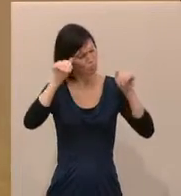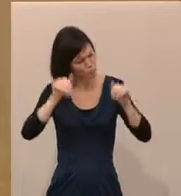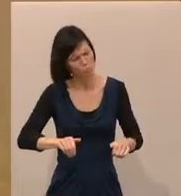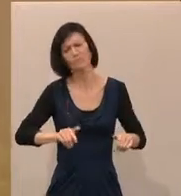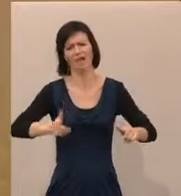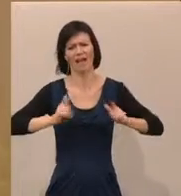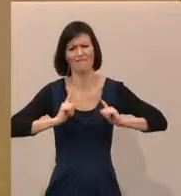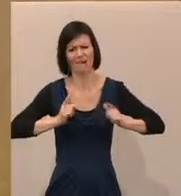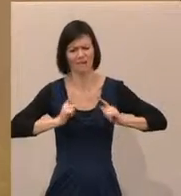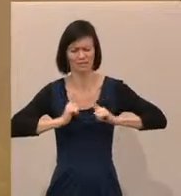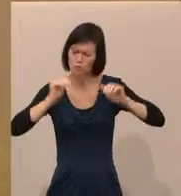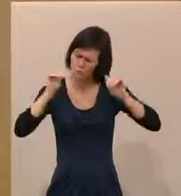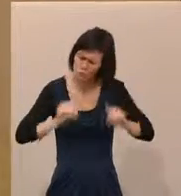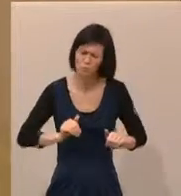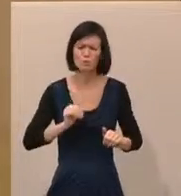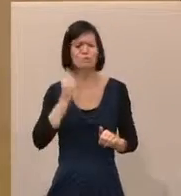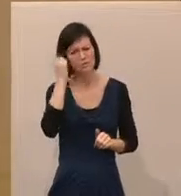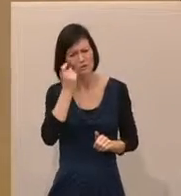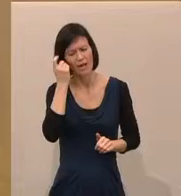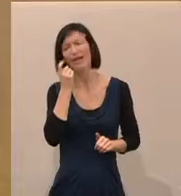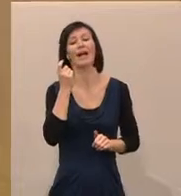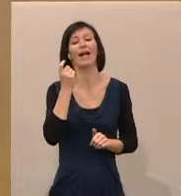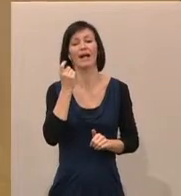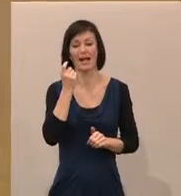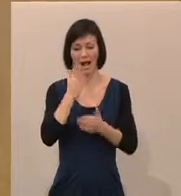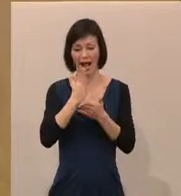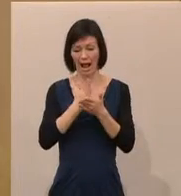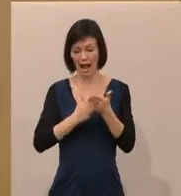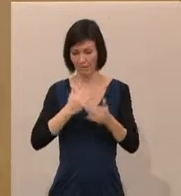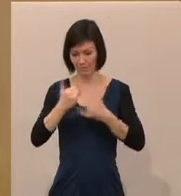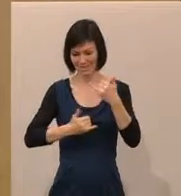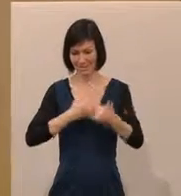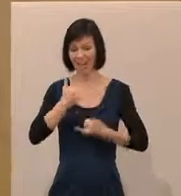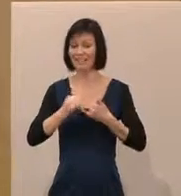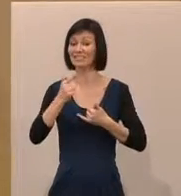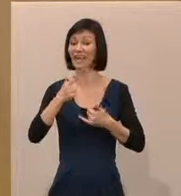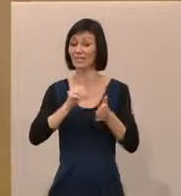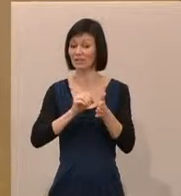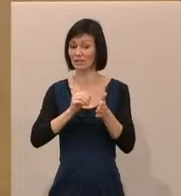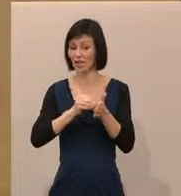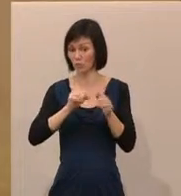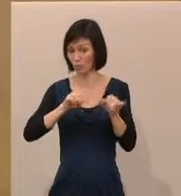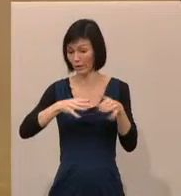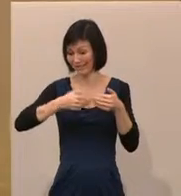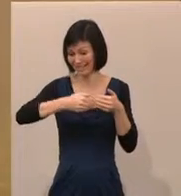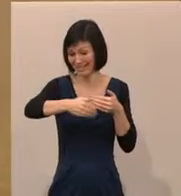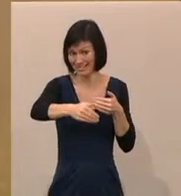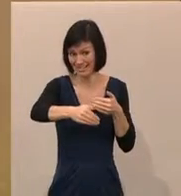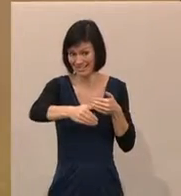müssen, dass wir uns zumindest dreimal im ersten Halbjahr 2019 mit diesen neuen